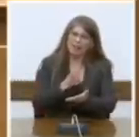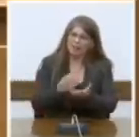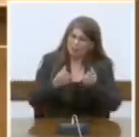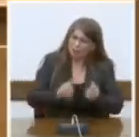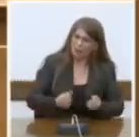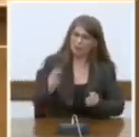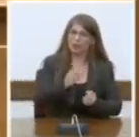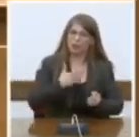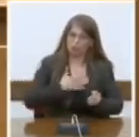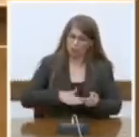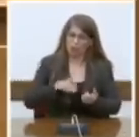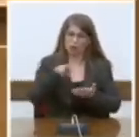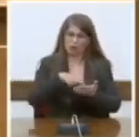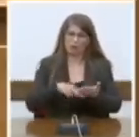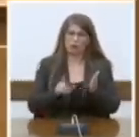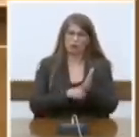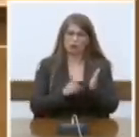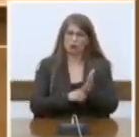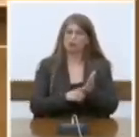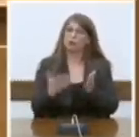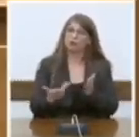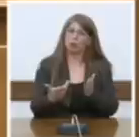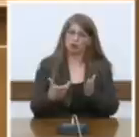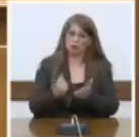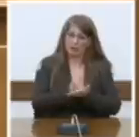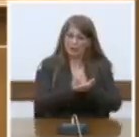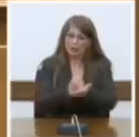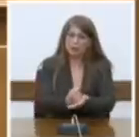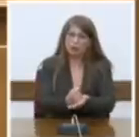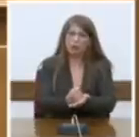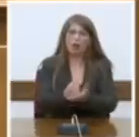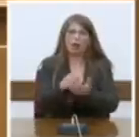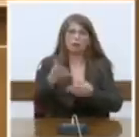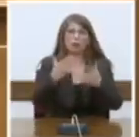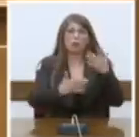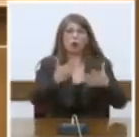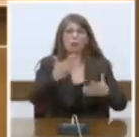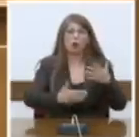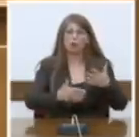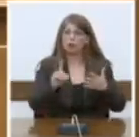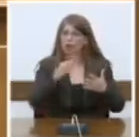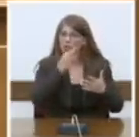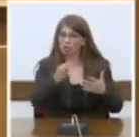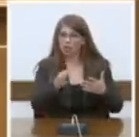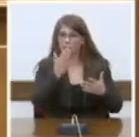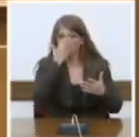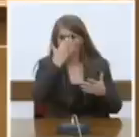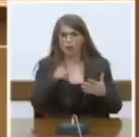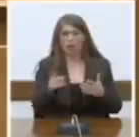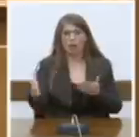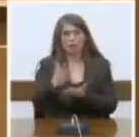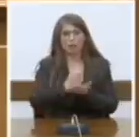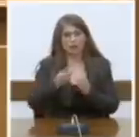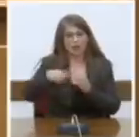εγώ θέλω να διαβάσουμε τον νόμο που λέει πώς χρηματοδοτείτε το Market Pass. Λέει από τον προϋπολογισμό και δεν λέει από την εισφορά των